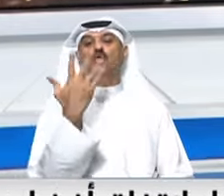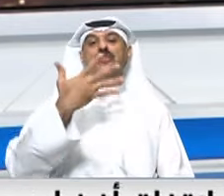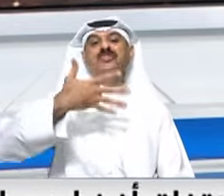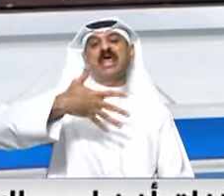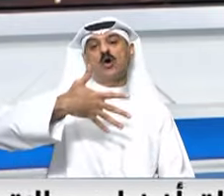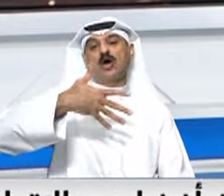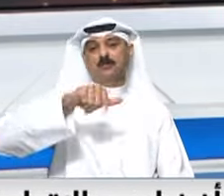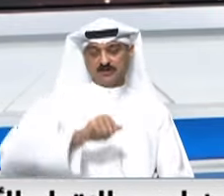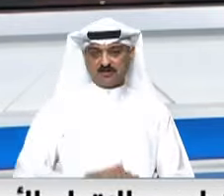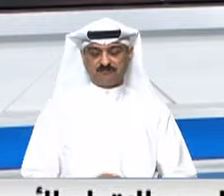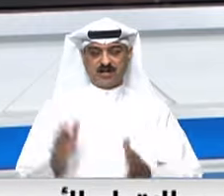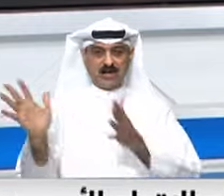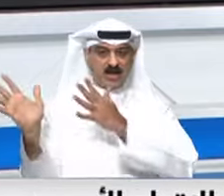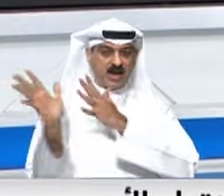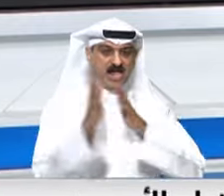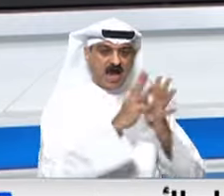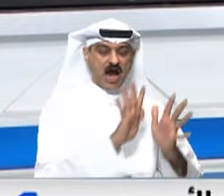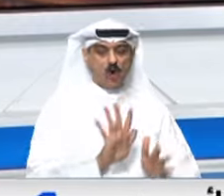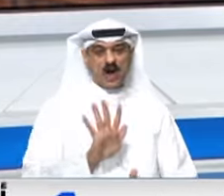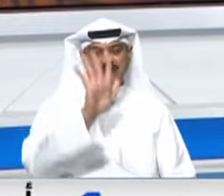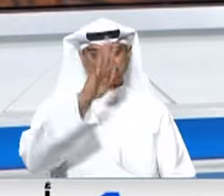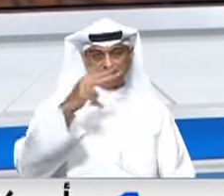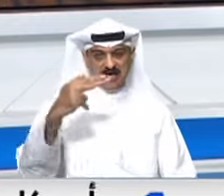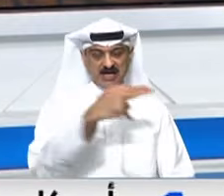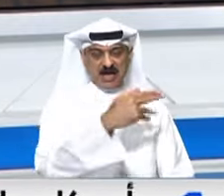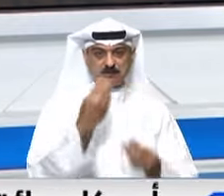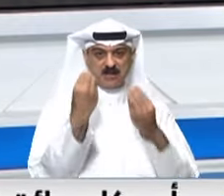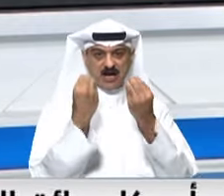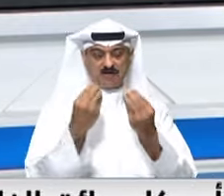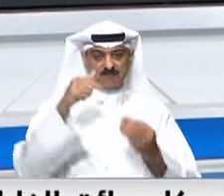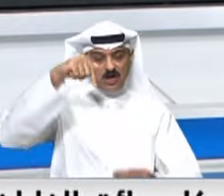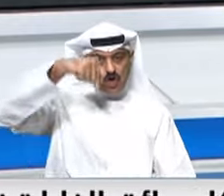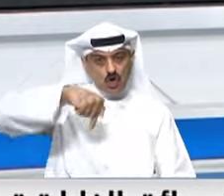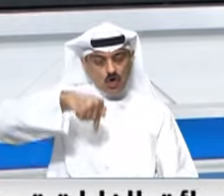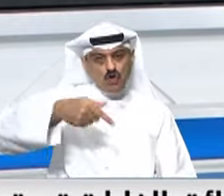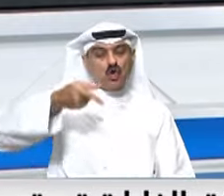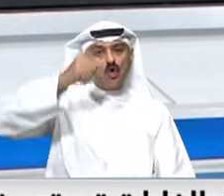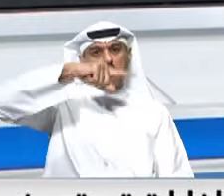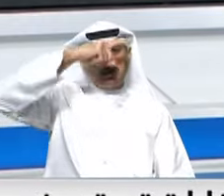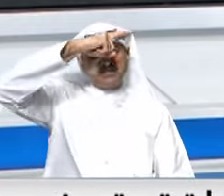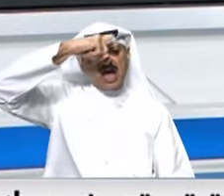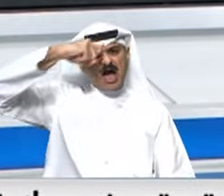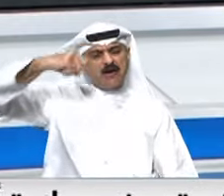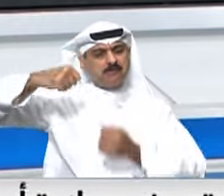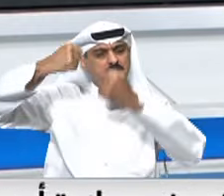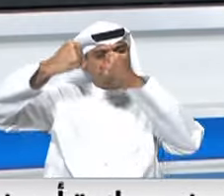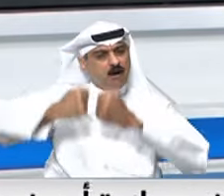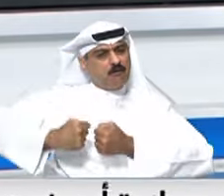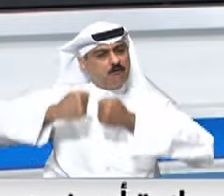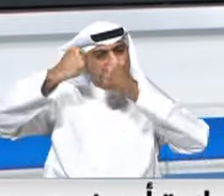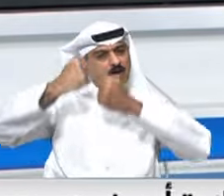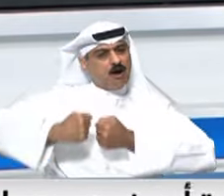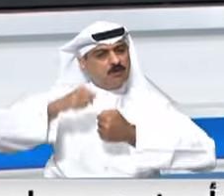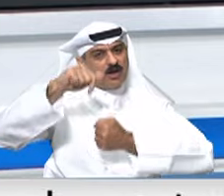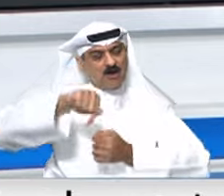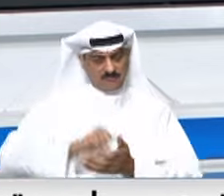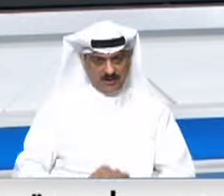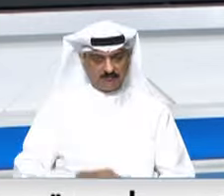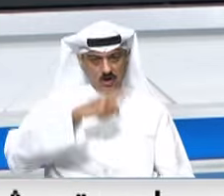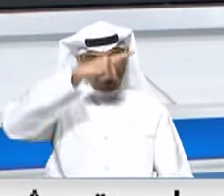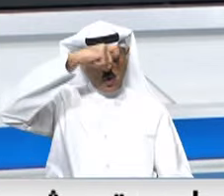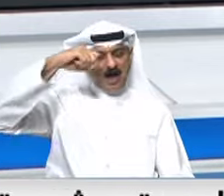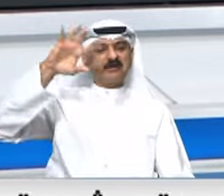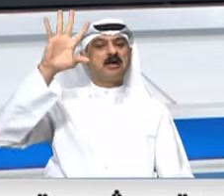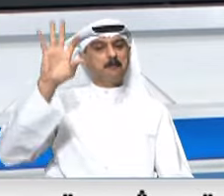مئويه هواء شمالي غربي خفيف الى معتدل السرعه اليوم وباكر اجواء حاره خلال النهار ايضا حاره خلال